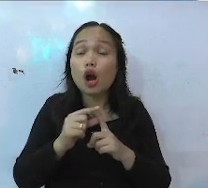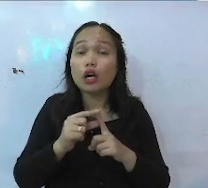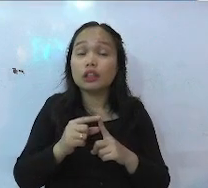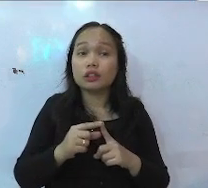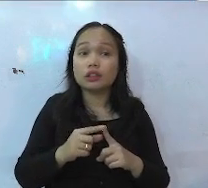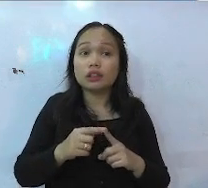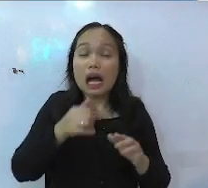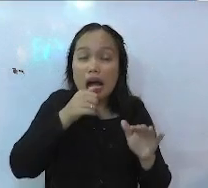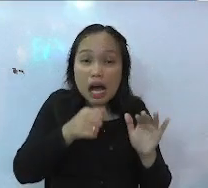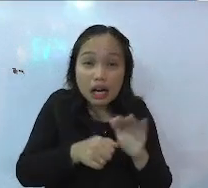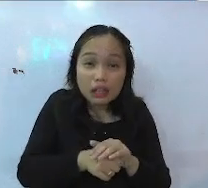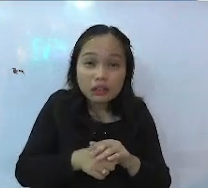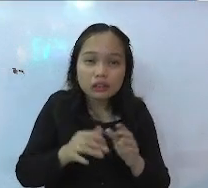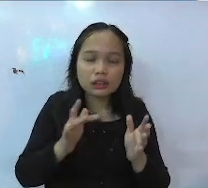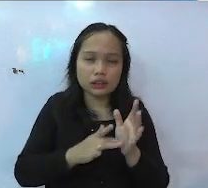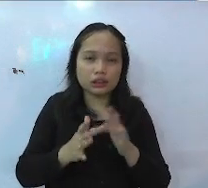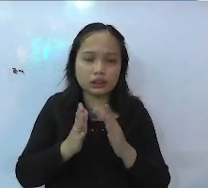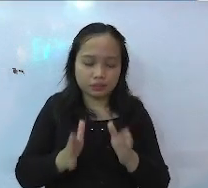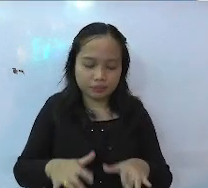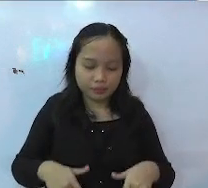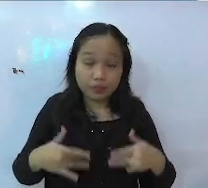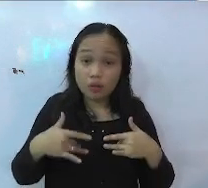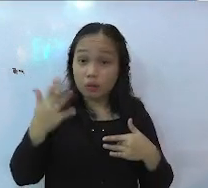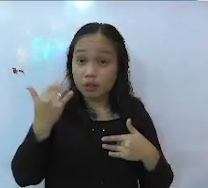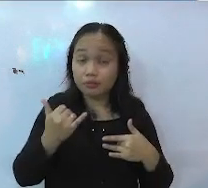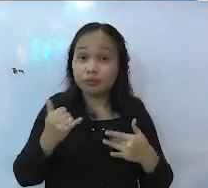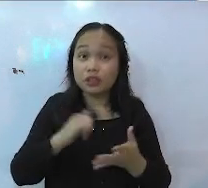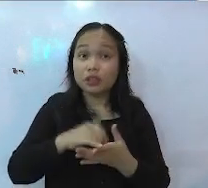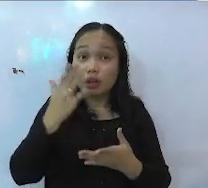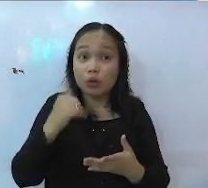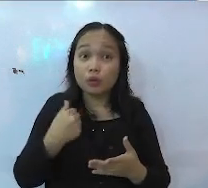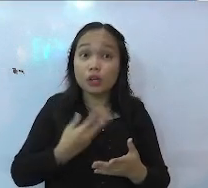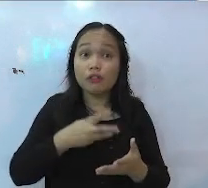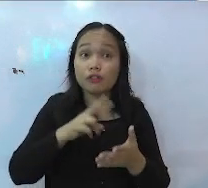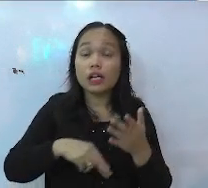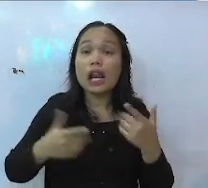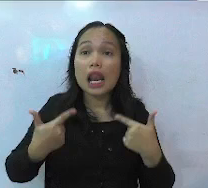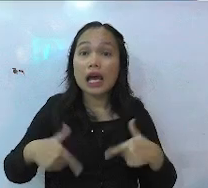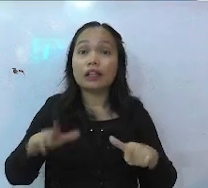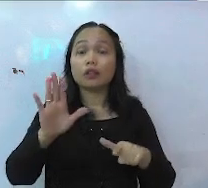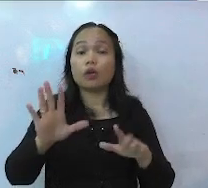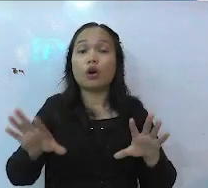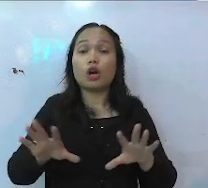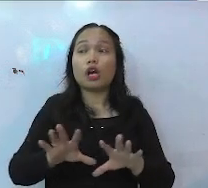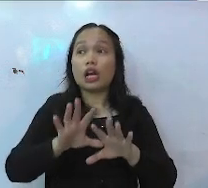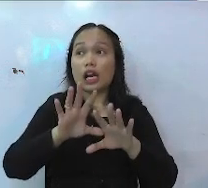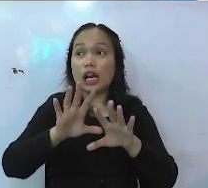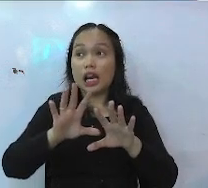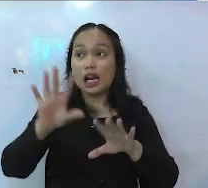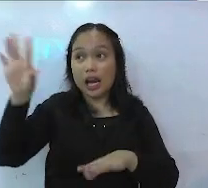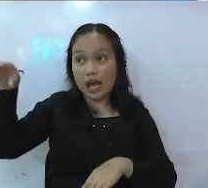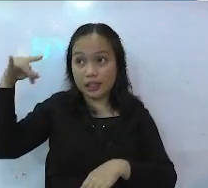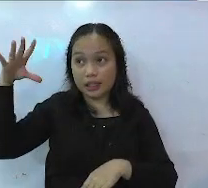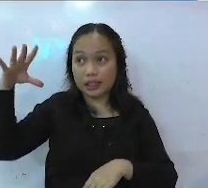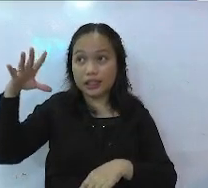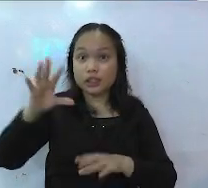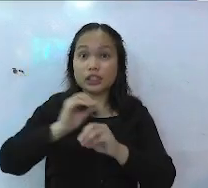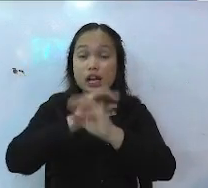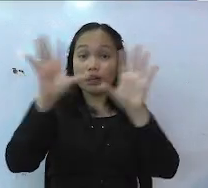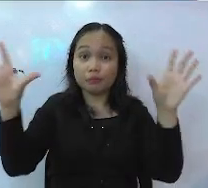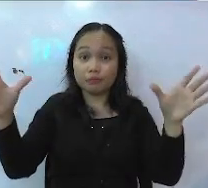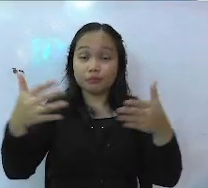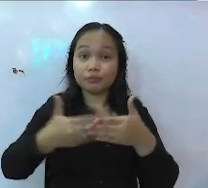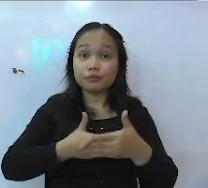patago sa buhay Kristiyano yeah tama because Kaya nga may verse tayo na let your light so shine before men ' ba Kaya nga